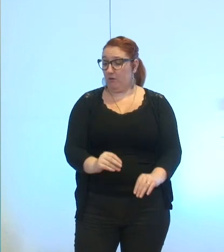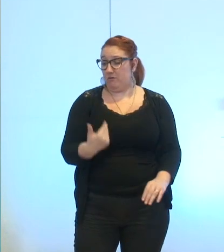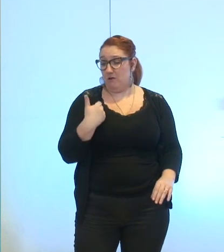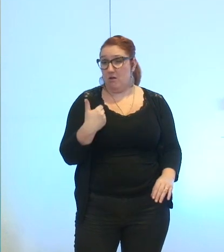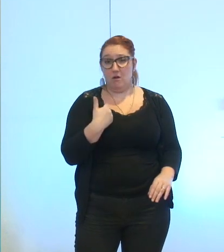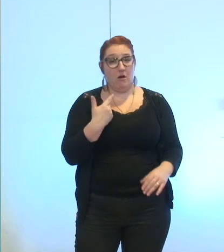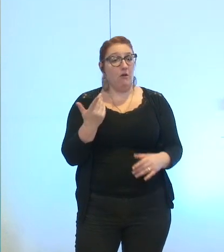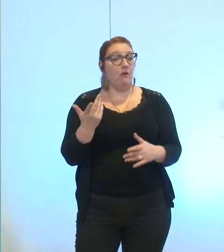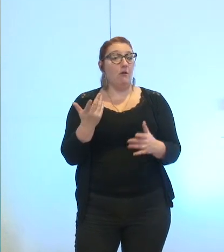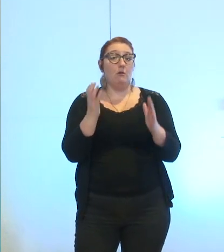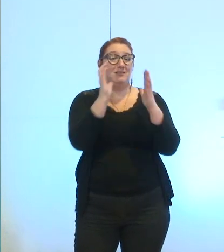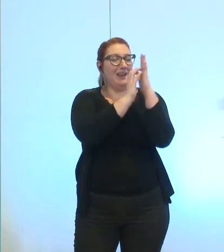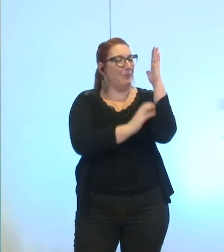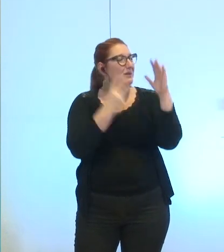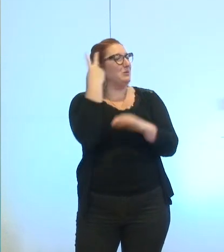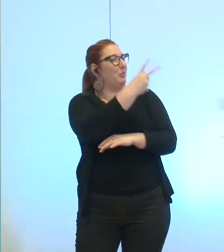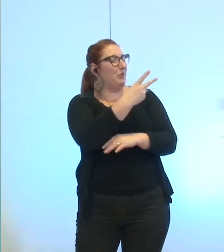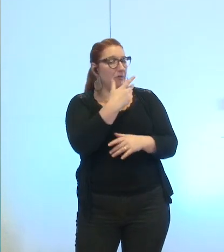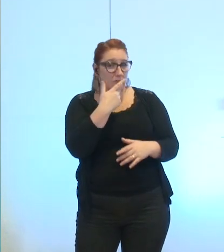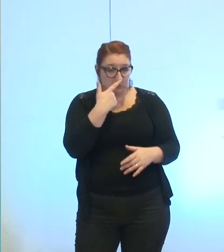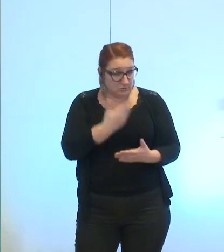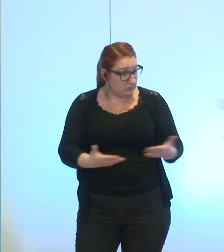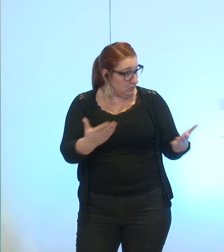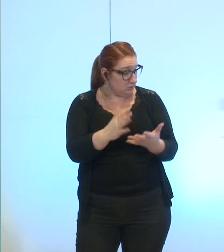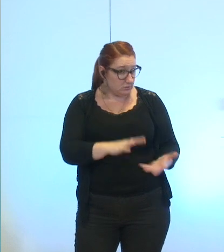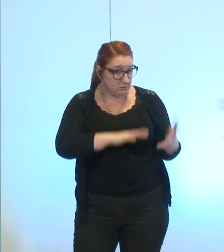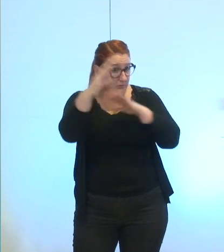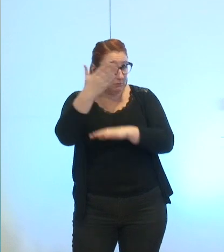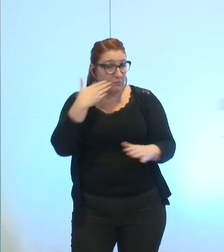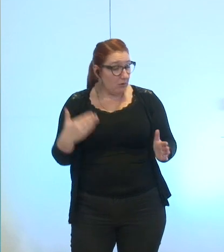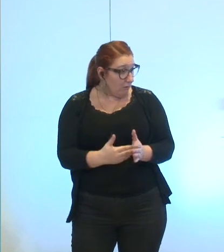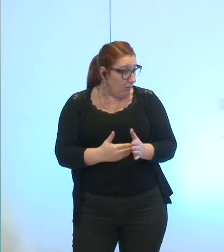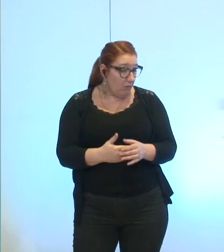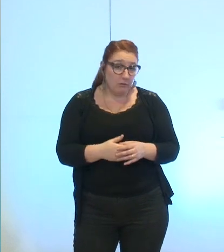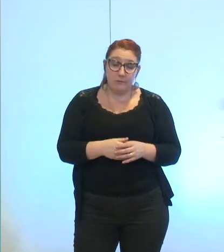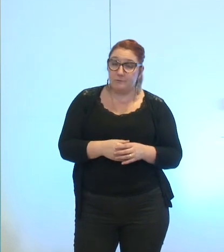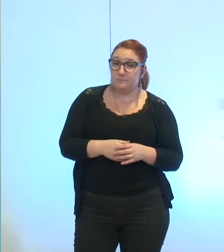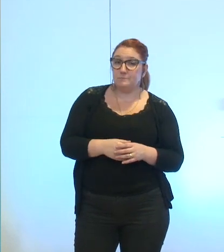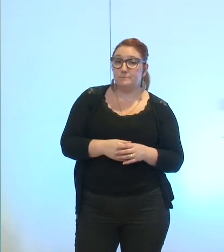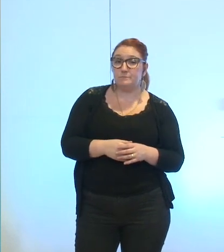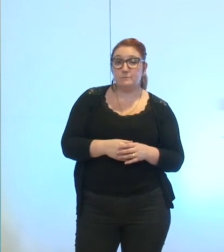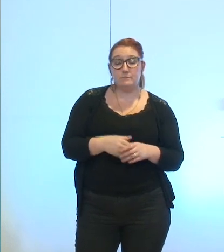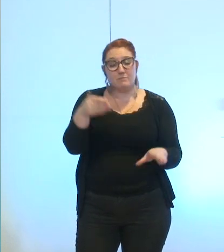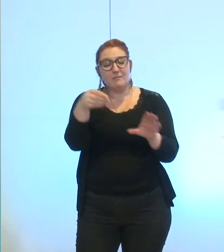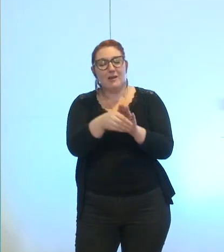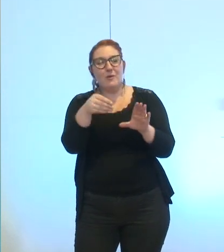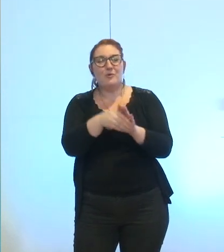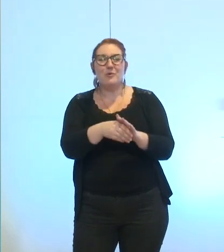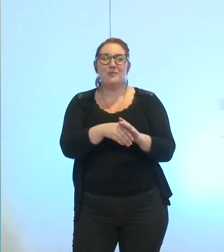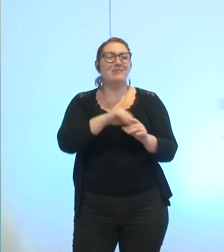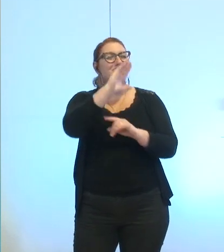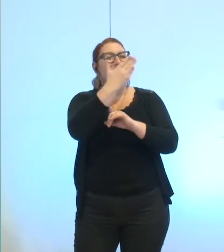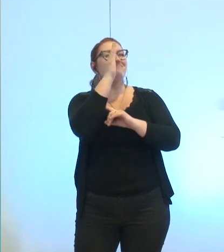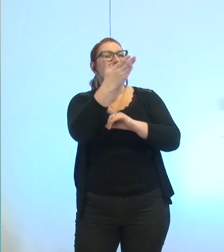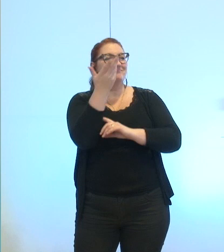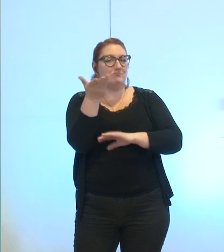ont-elles contribué à améliorer la situation les économies annoncées sont